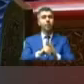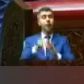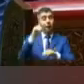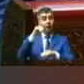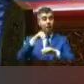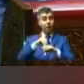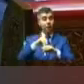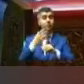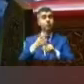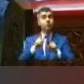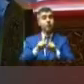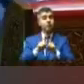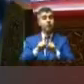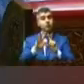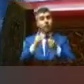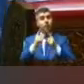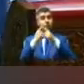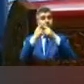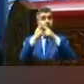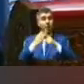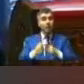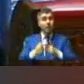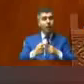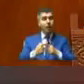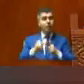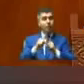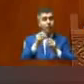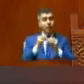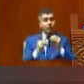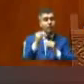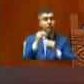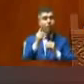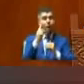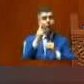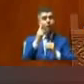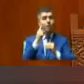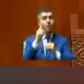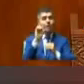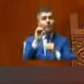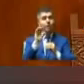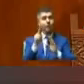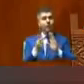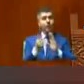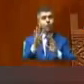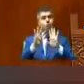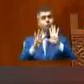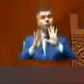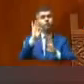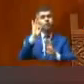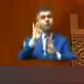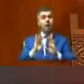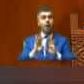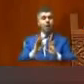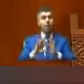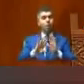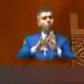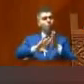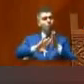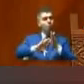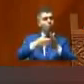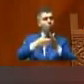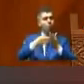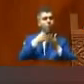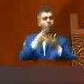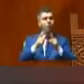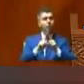عندنا التضخم اللي هو اقل من 1%، هذا العام غيكون التضخم 0.9%. عندنا كل المقومات